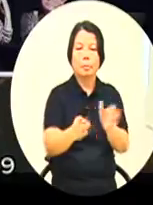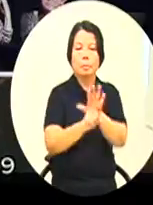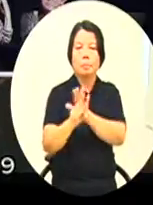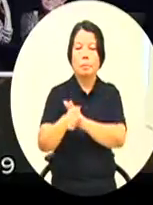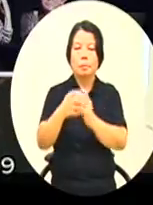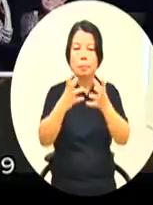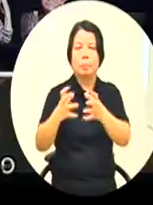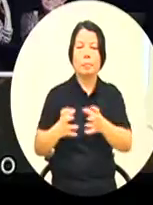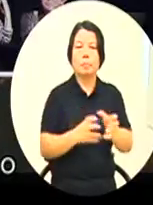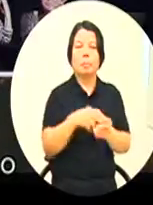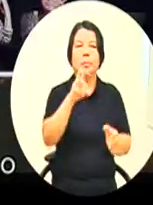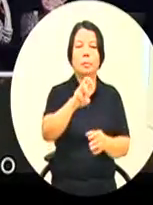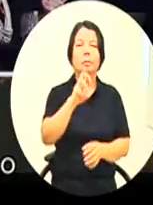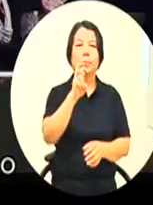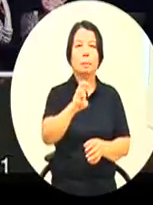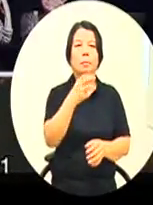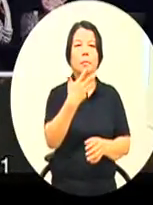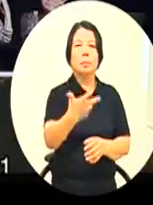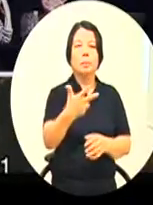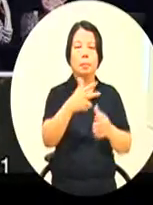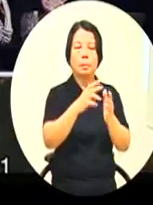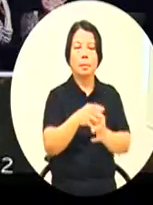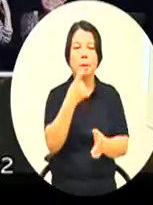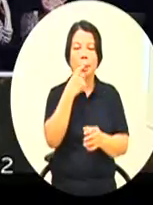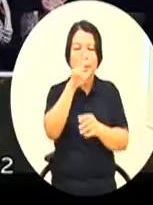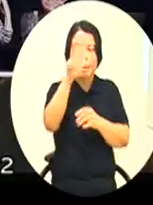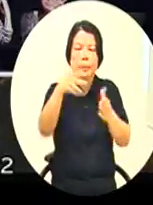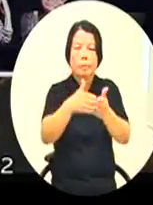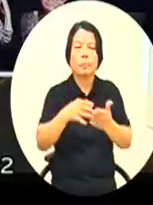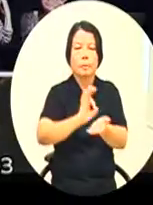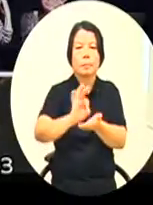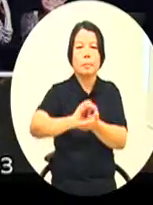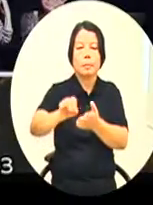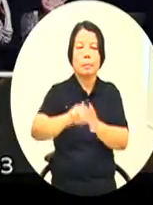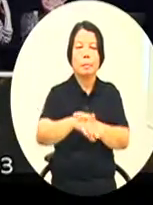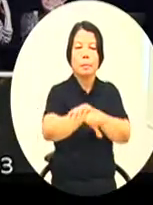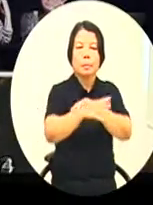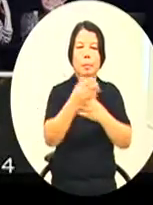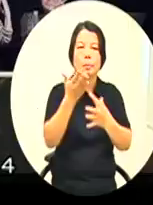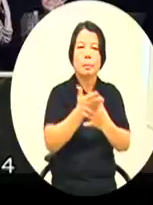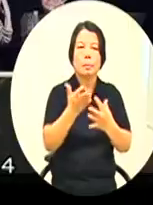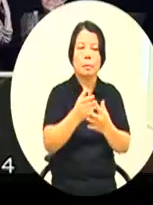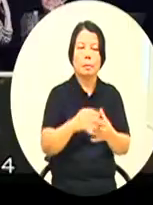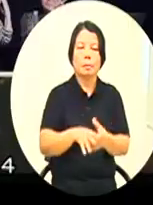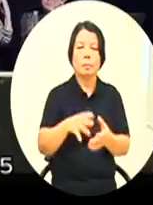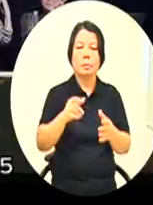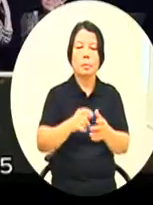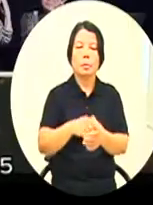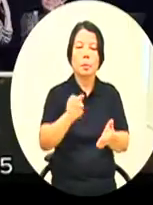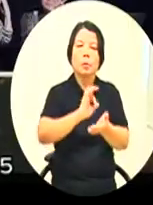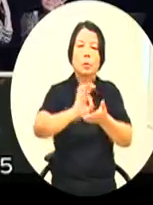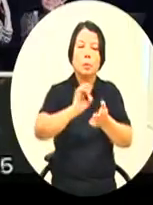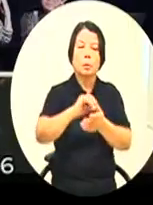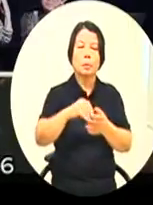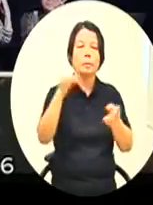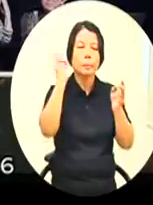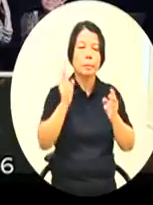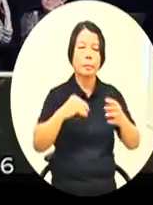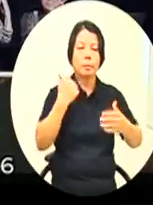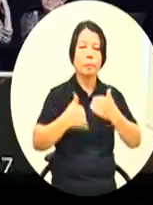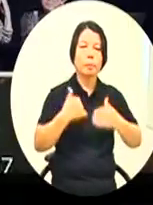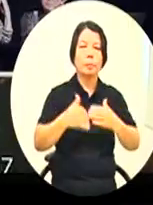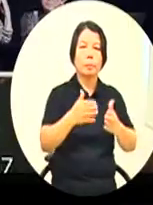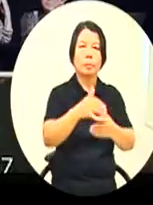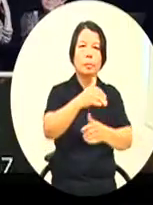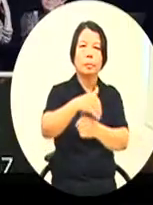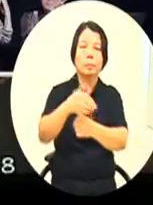那白天的部分，我们也充分的利用那个空间哦，我们进行了音乐伙伴叫招令。那这个音乐伙伴叫